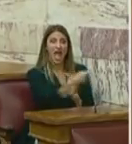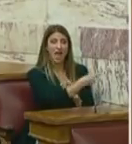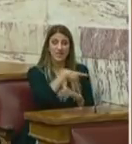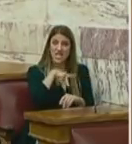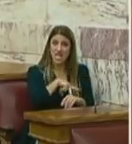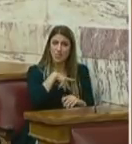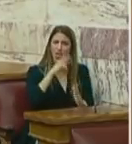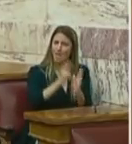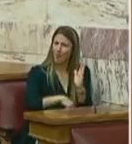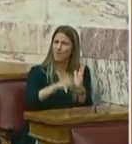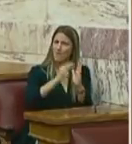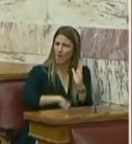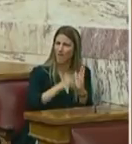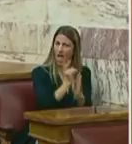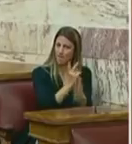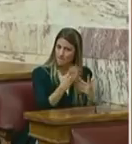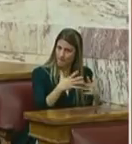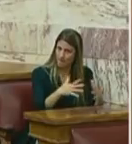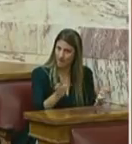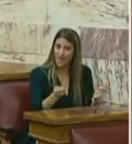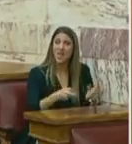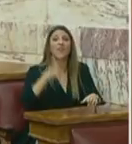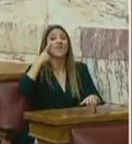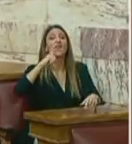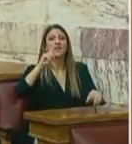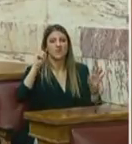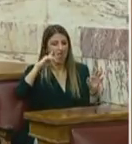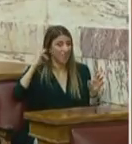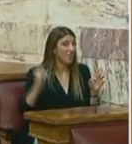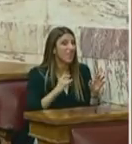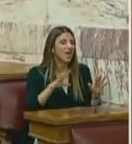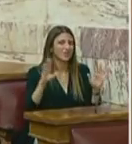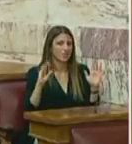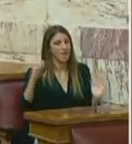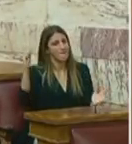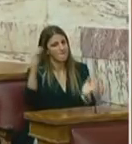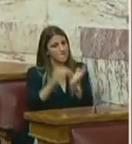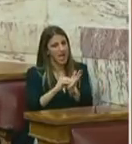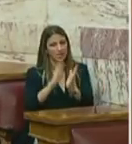Και με ποιο όφελος άραγε? Θέλω λοιπόν για άλλη μια φορά να ρωτήσω ευθέως.